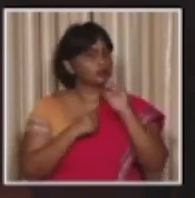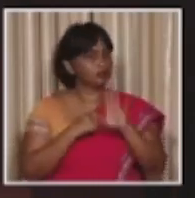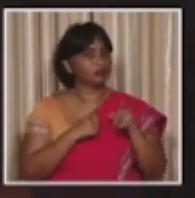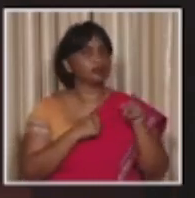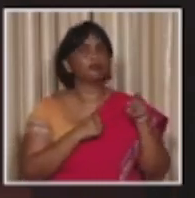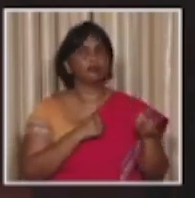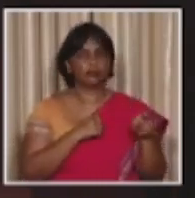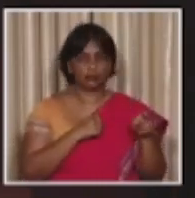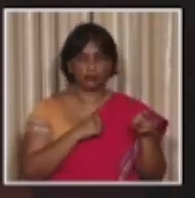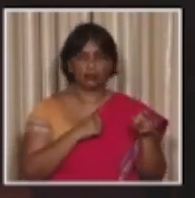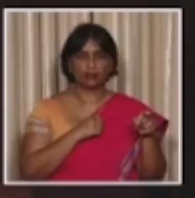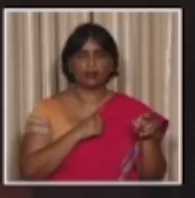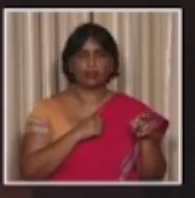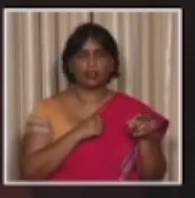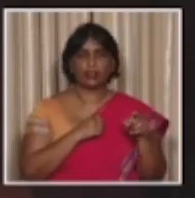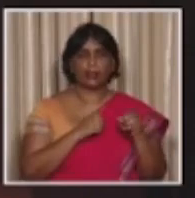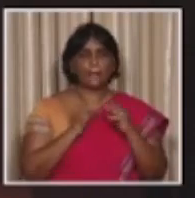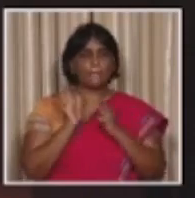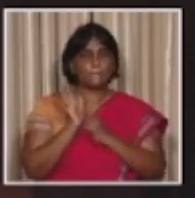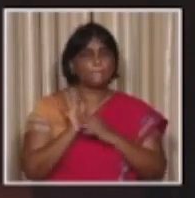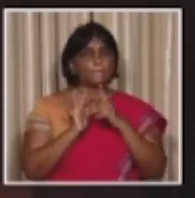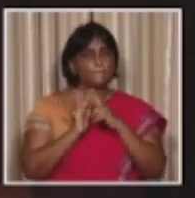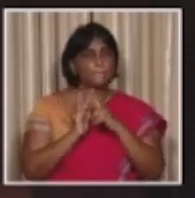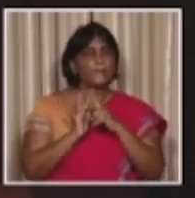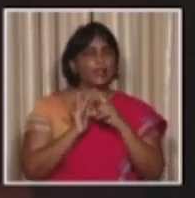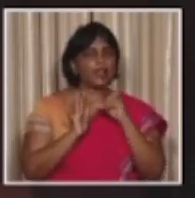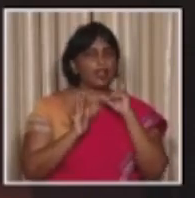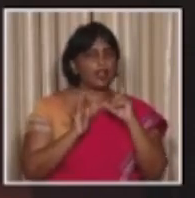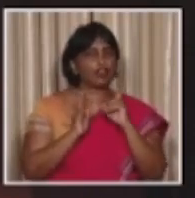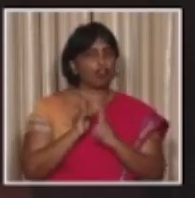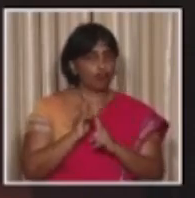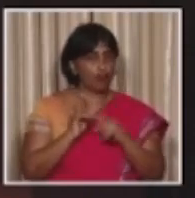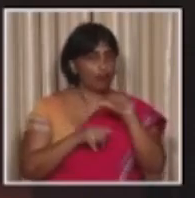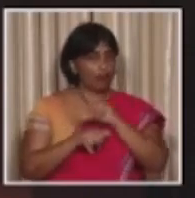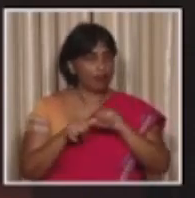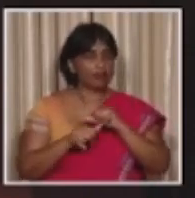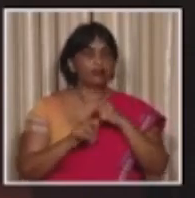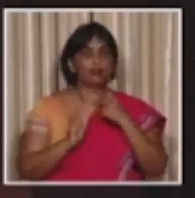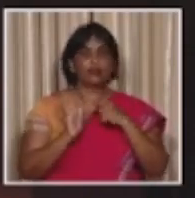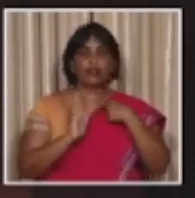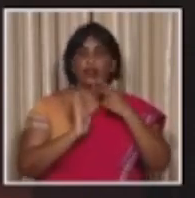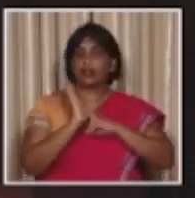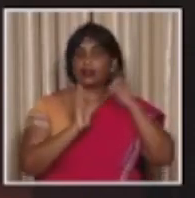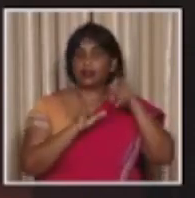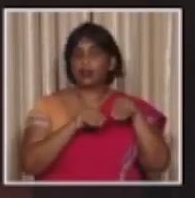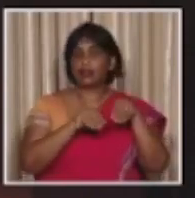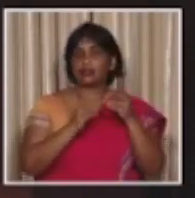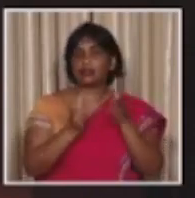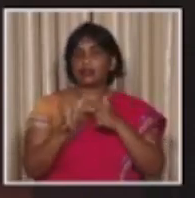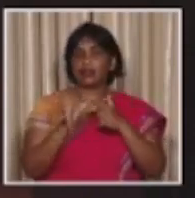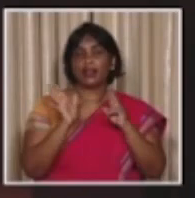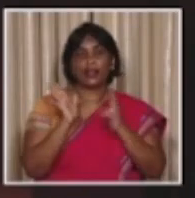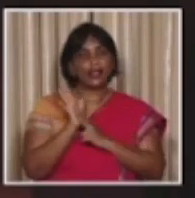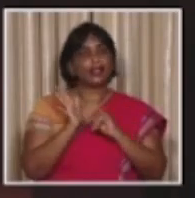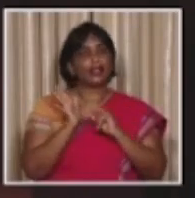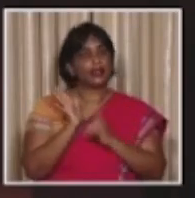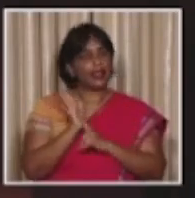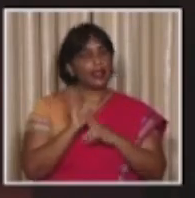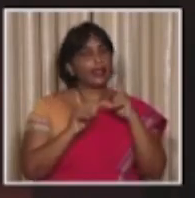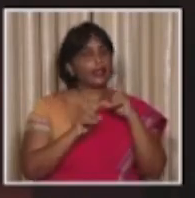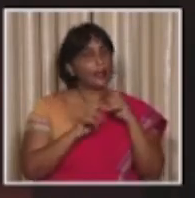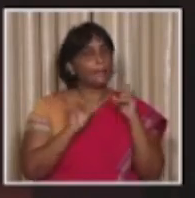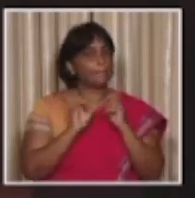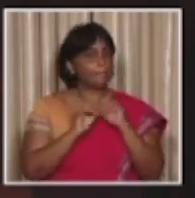ලැබූ මිල්කෝ ආයතනය සහ ජාතික පශු සම්පත් සංවර්ධන මණ්ඩලයට NLDB